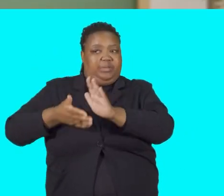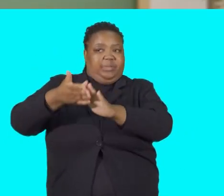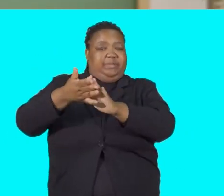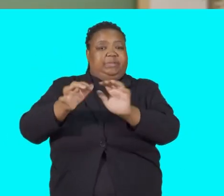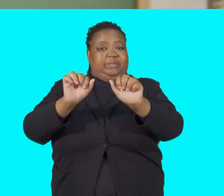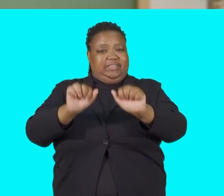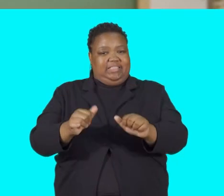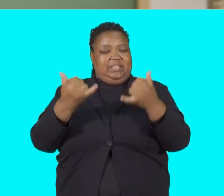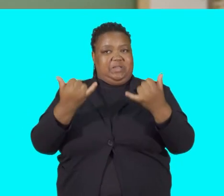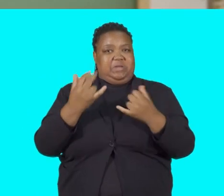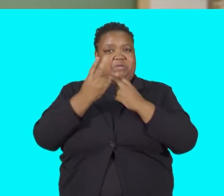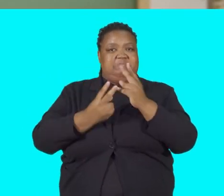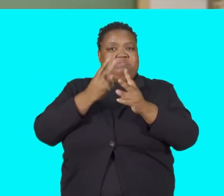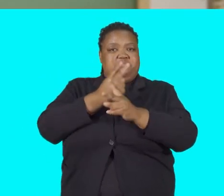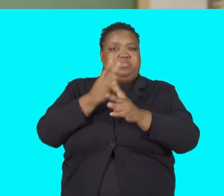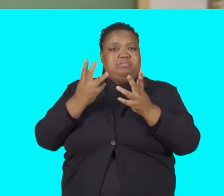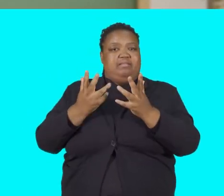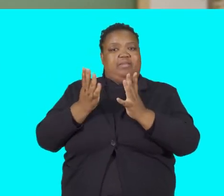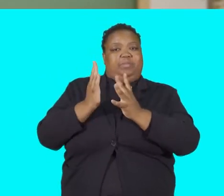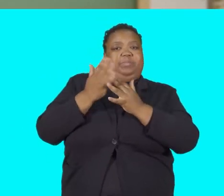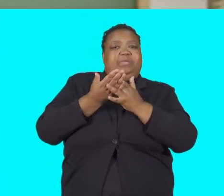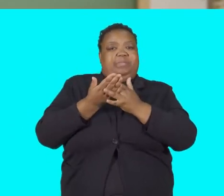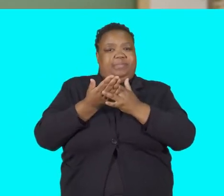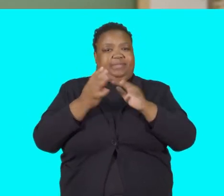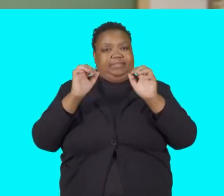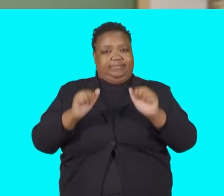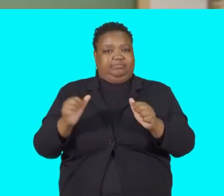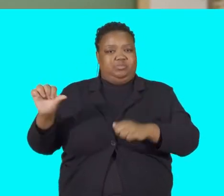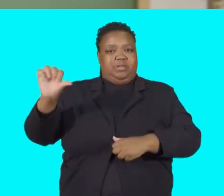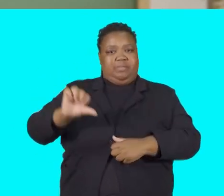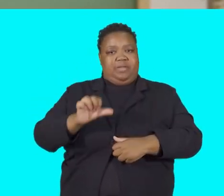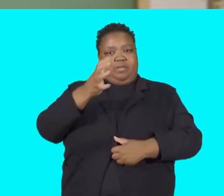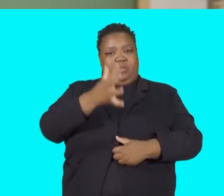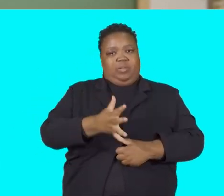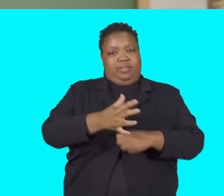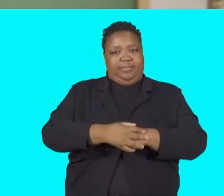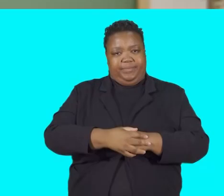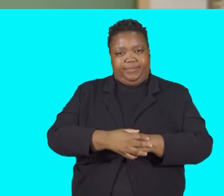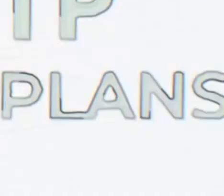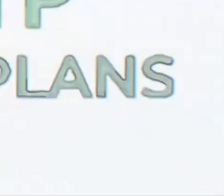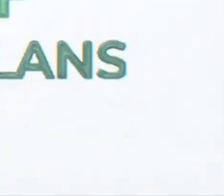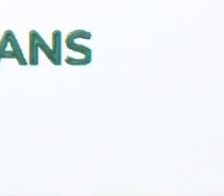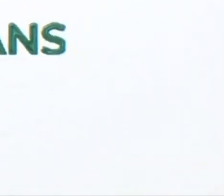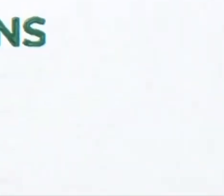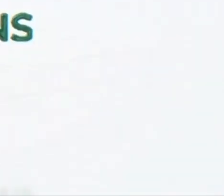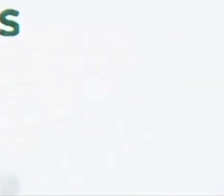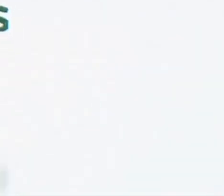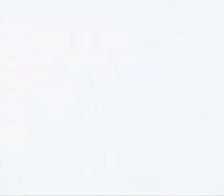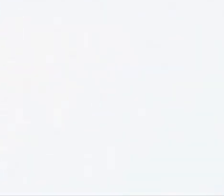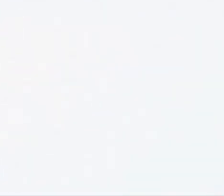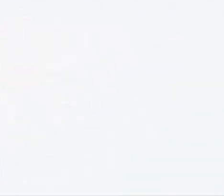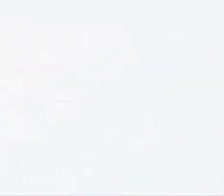ke boxa bam sithathe ikhefu sawubuya kwakhona.